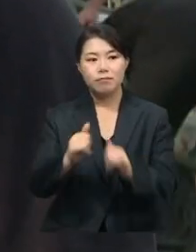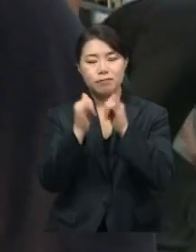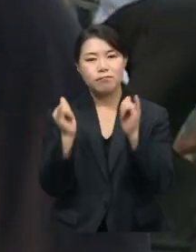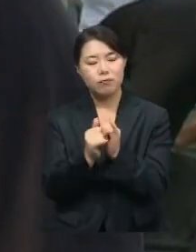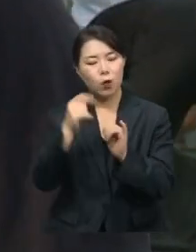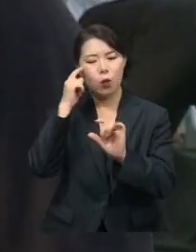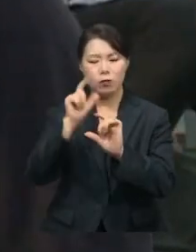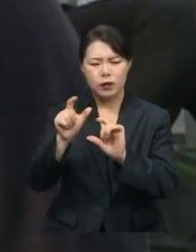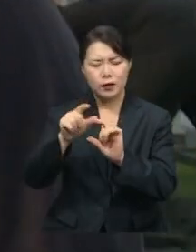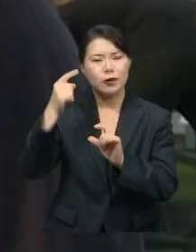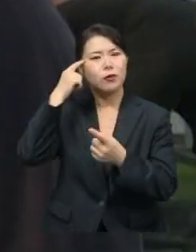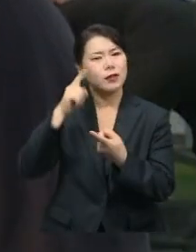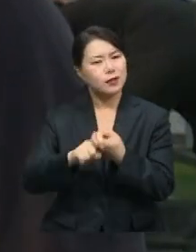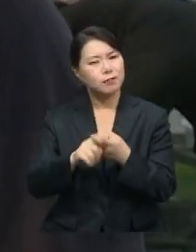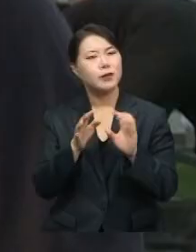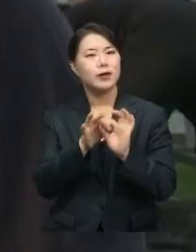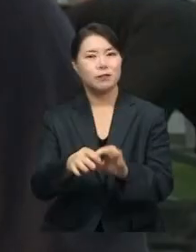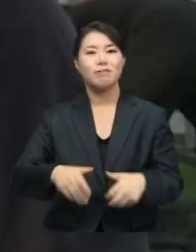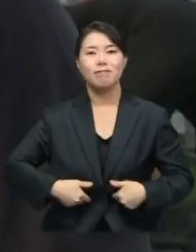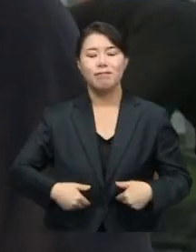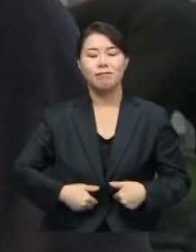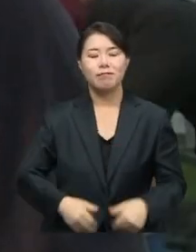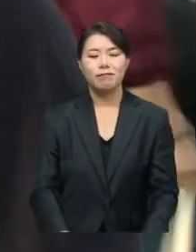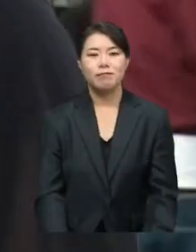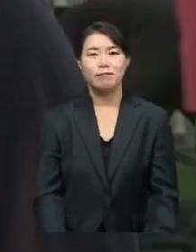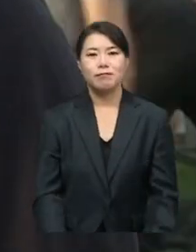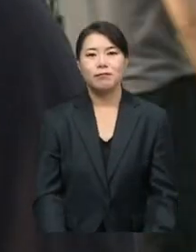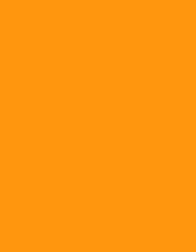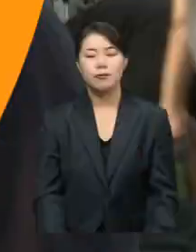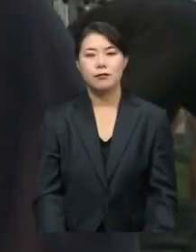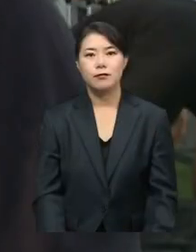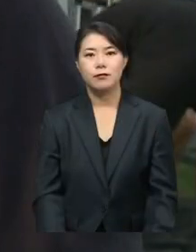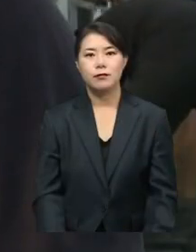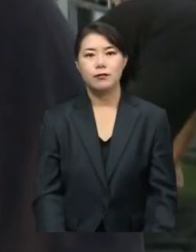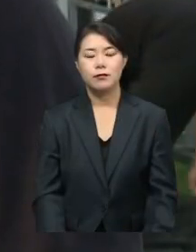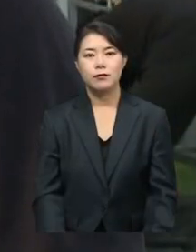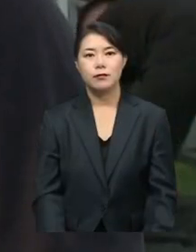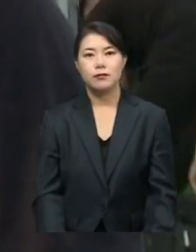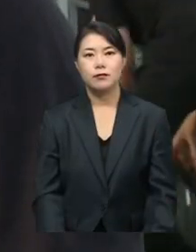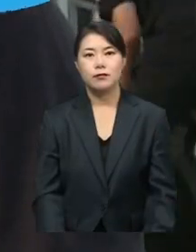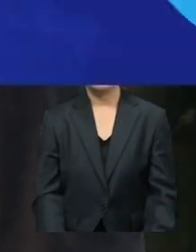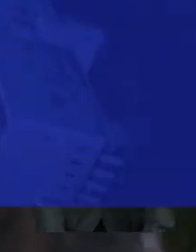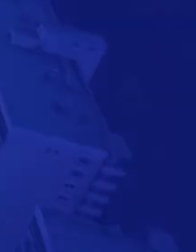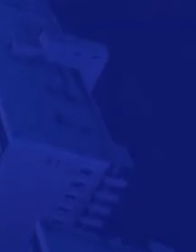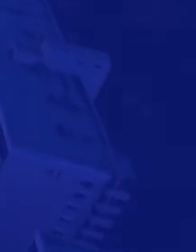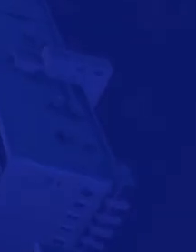고민과 관심은 계속돼야겠습니다. 딜라이브 뉴스 이주협입니다.